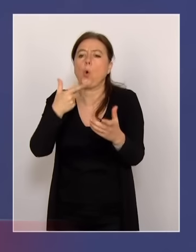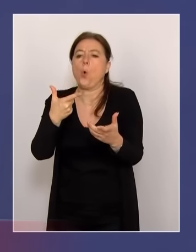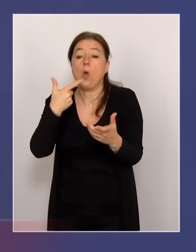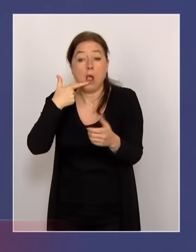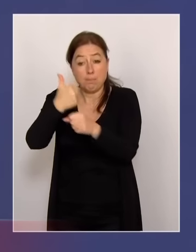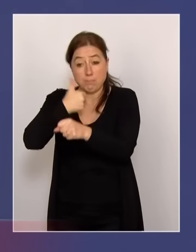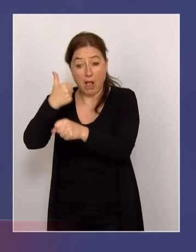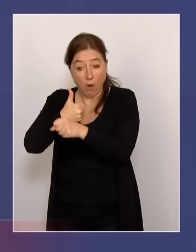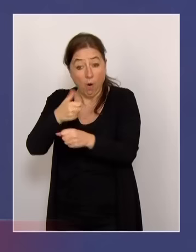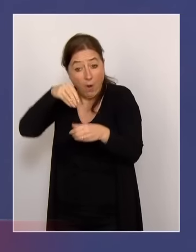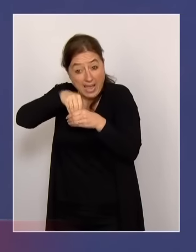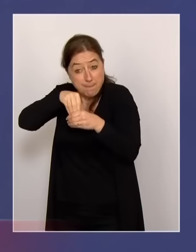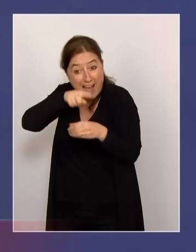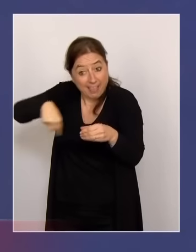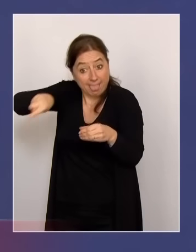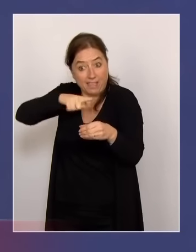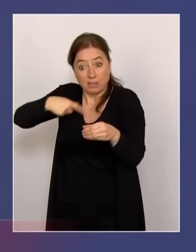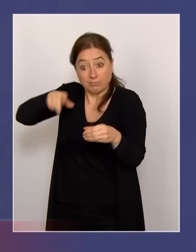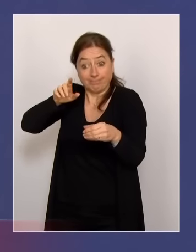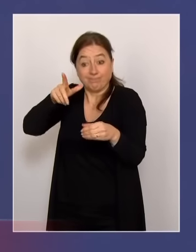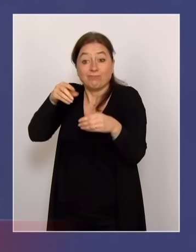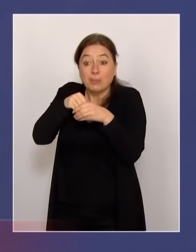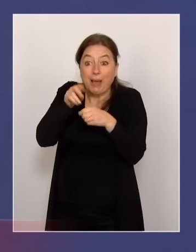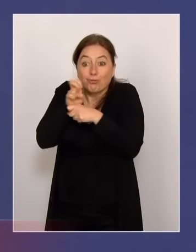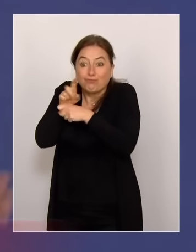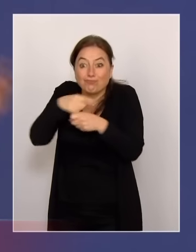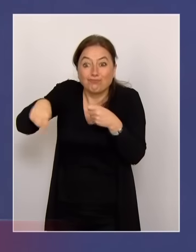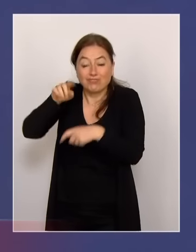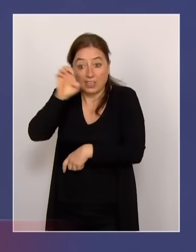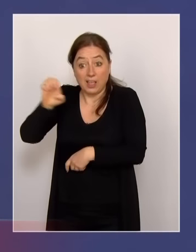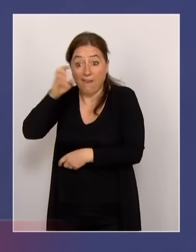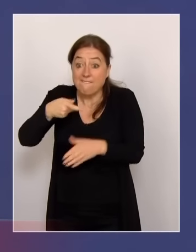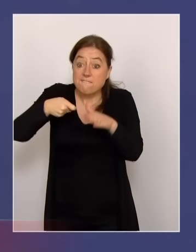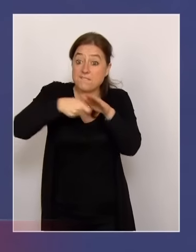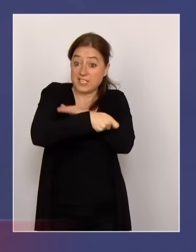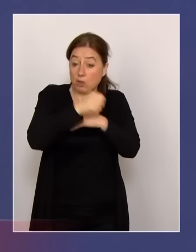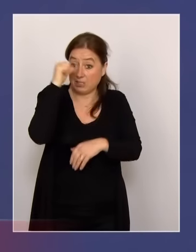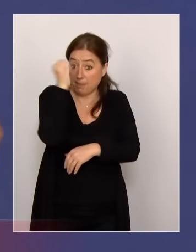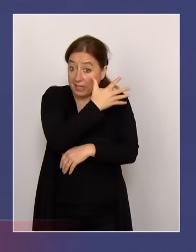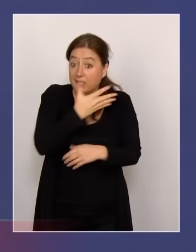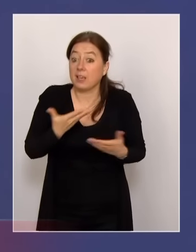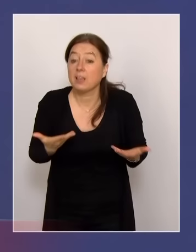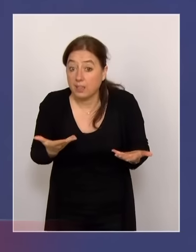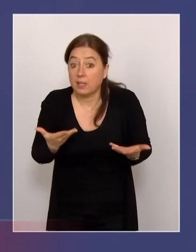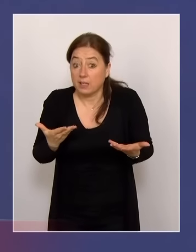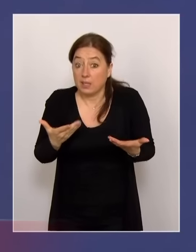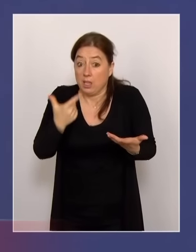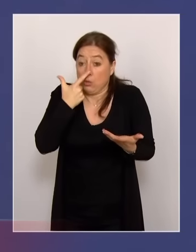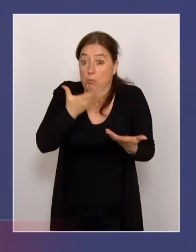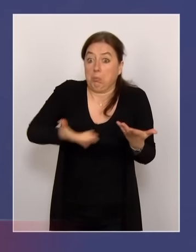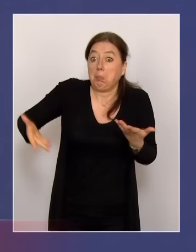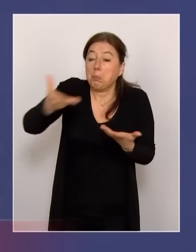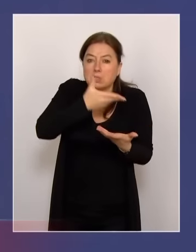Américains, en tout cas le non-européen et surtout les Américains, que ce soit d'ailleurs les bons du trésor ou le risque en capital.